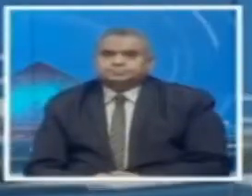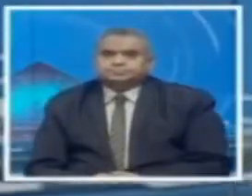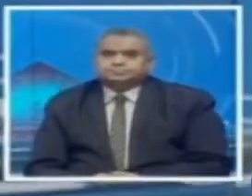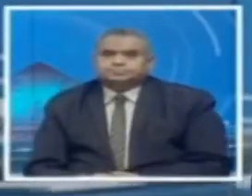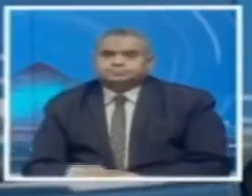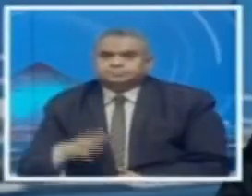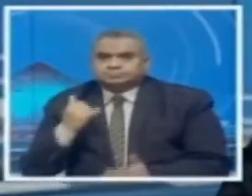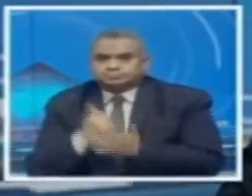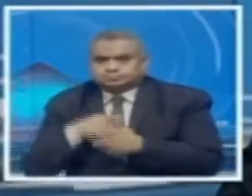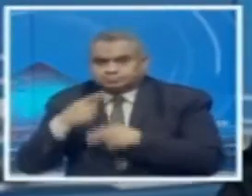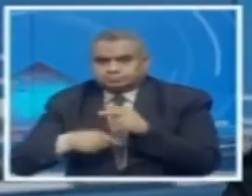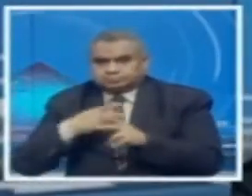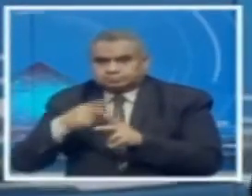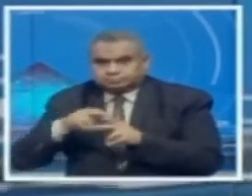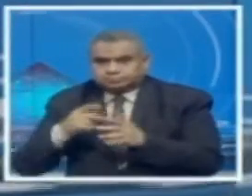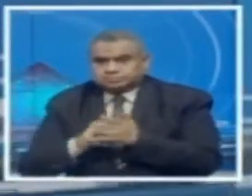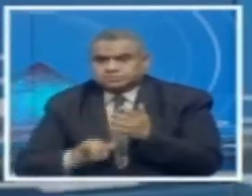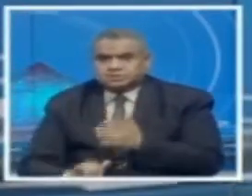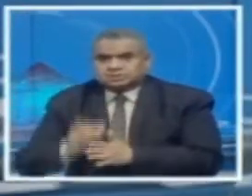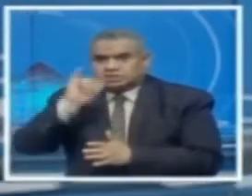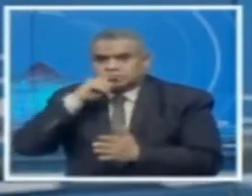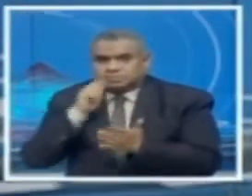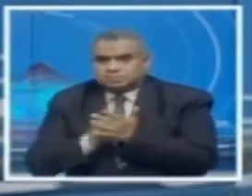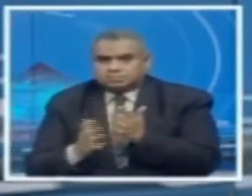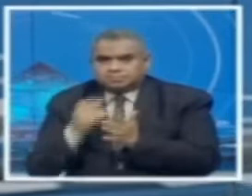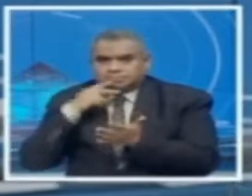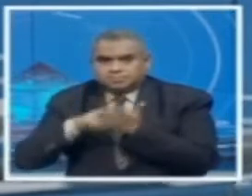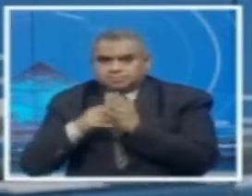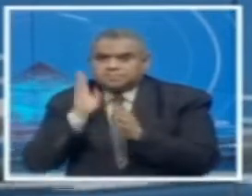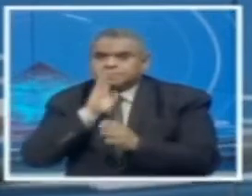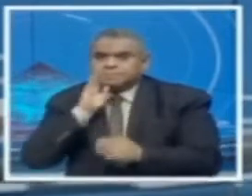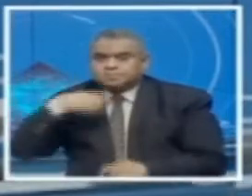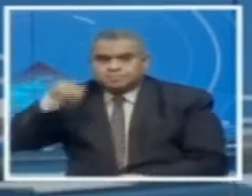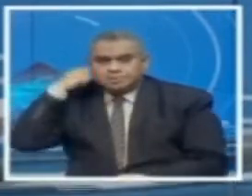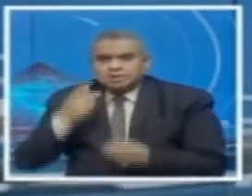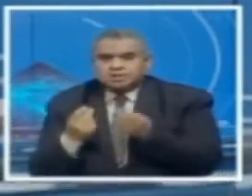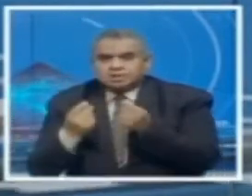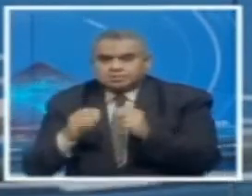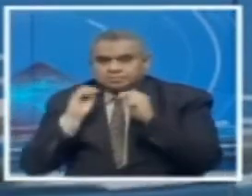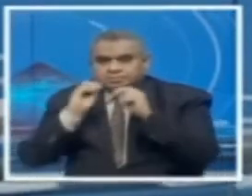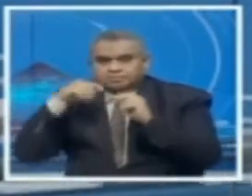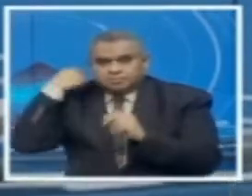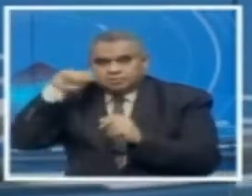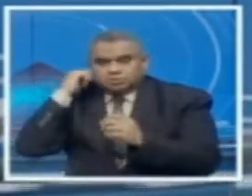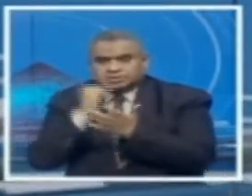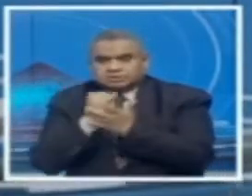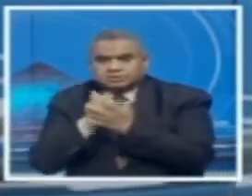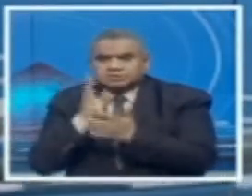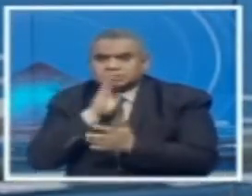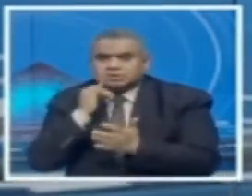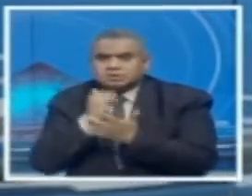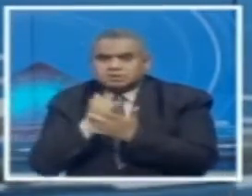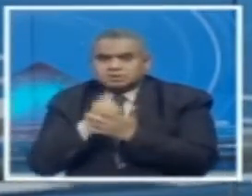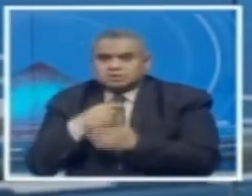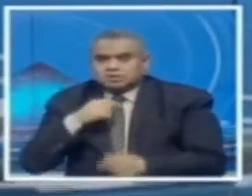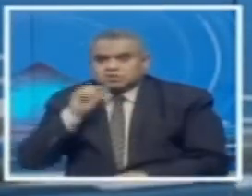في إطار التيسيرات الضريبية الجديدة التي أعلنت عنها وزارة المالية، دعا وزير المالية دكتور